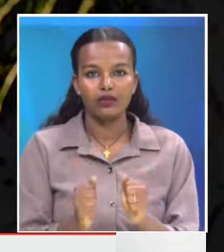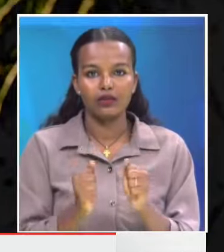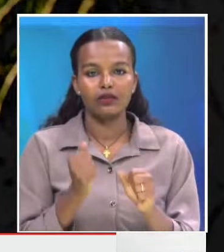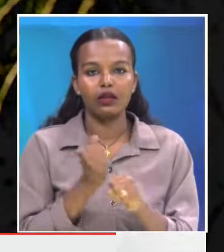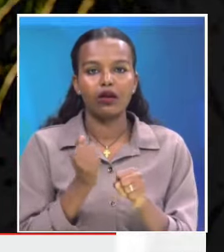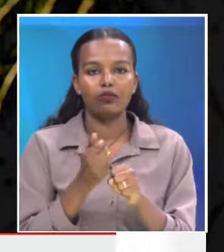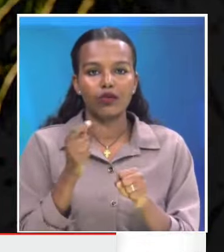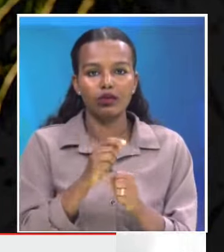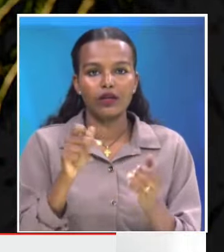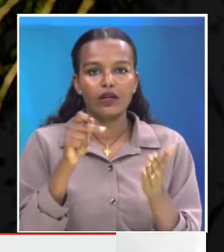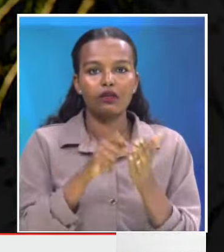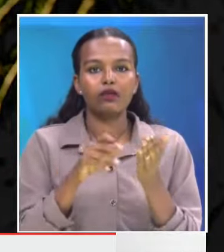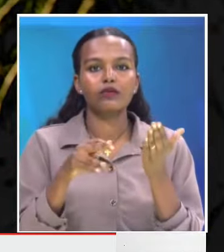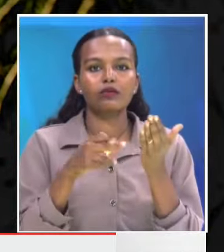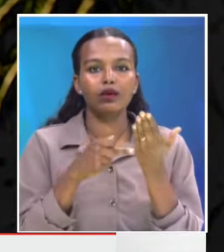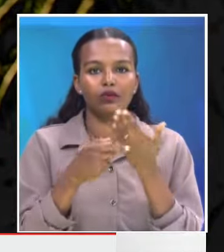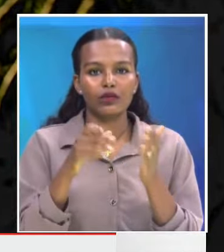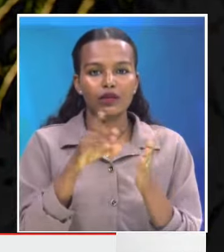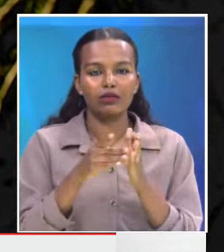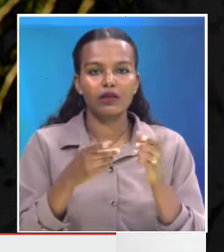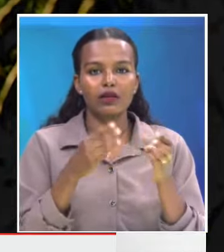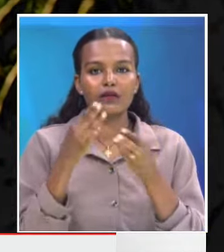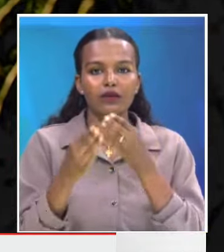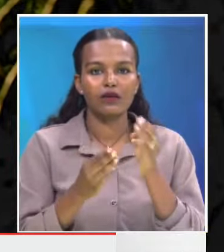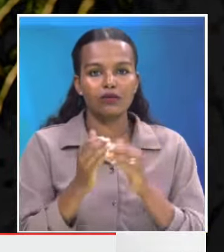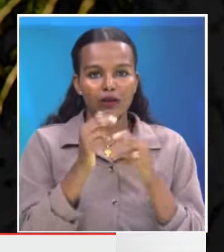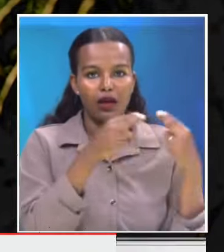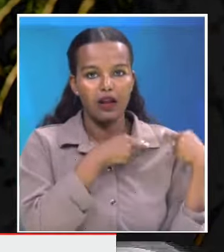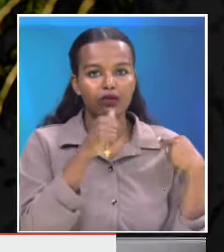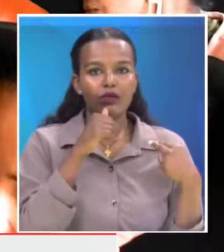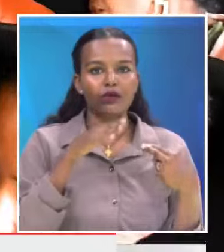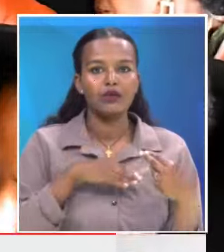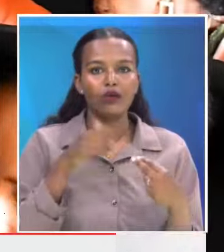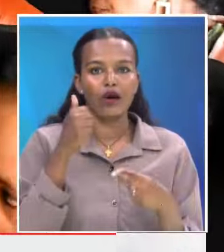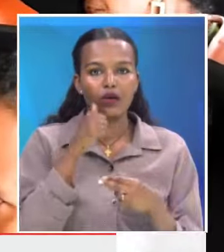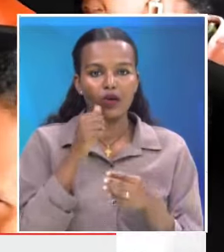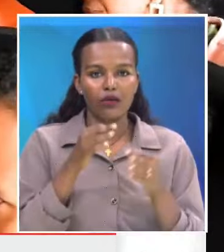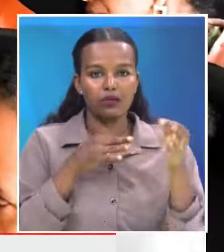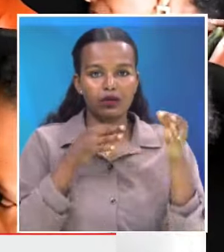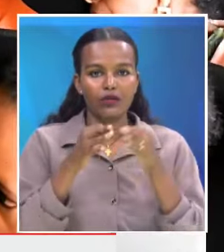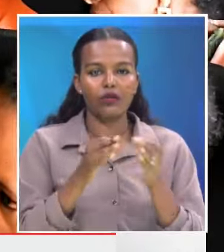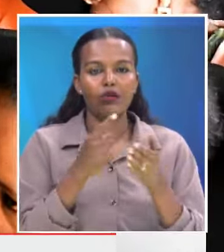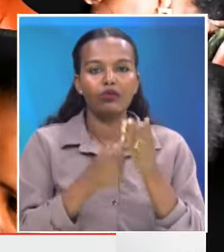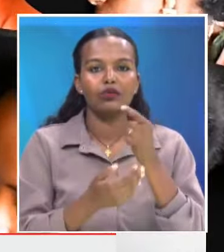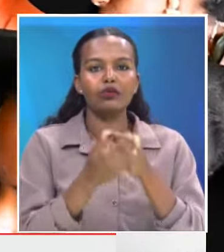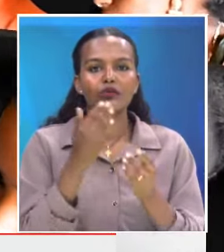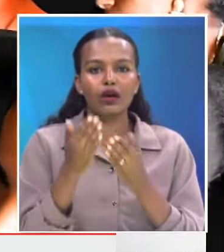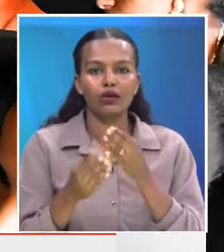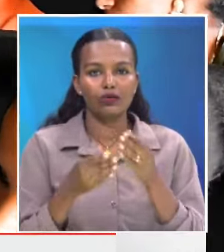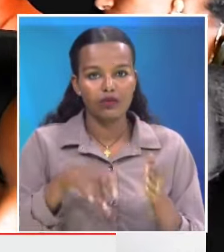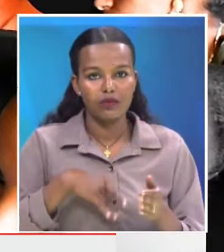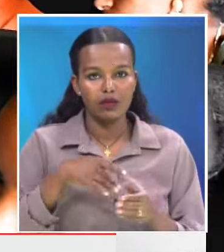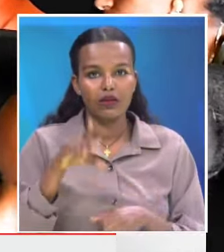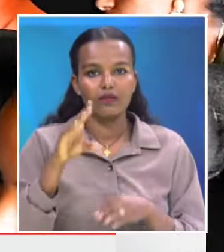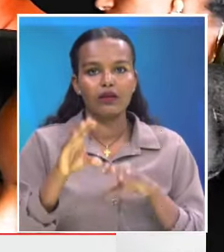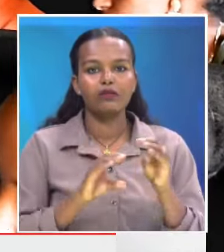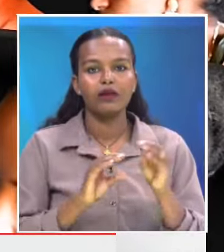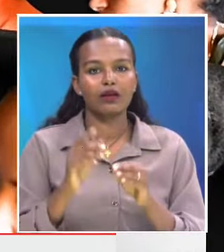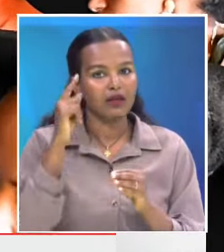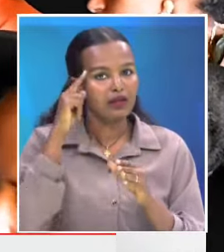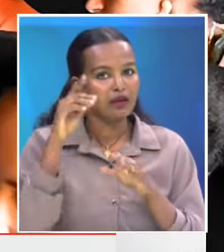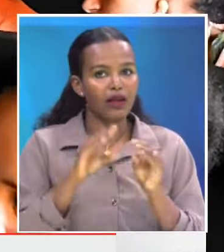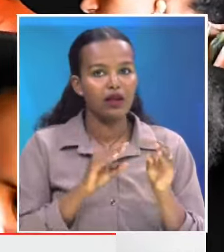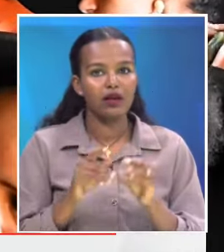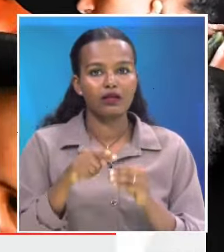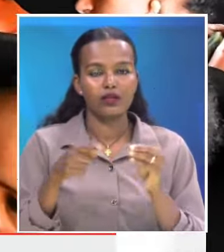መሆኑን የደብረ ማርቆስ ከተማ አስተዳደር ሲቪል ሰርቪስ መምሪያ ኃላፊ ወይዘሮ አየሁ አደም ያሳብ ገልጸዋል። ውይይቱ የአገልግሎት ስሜትን ከፍ ለማድረግ ታሳቢ